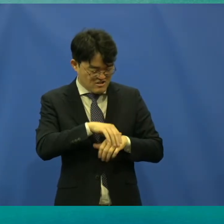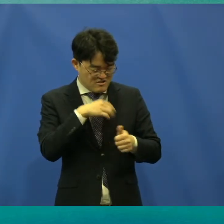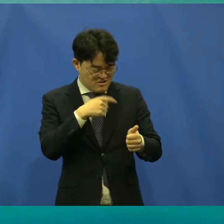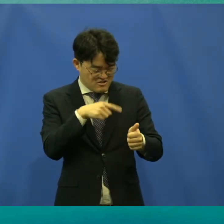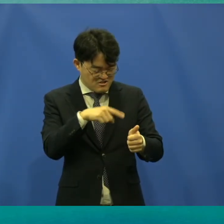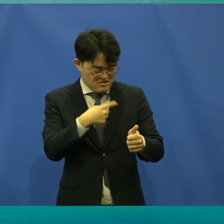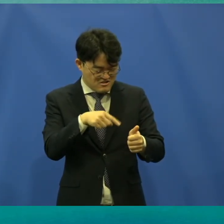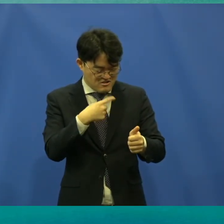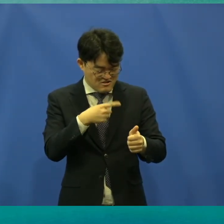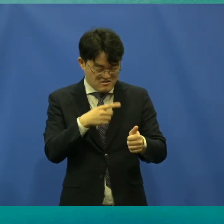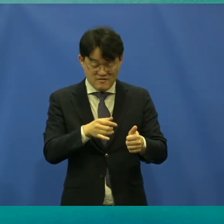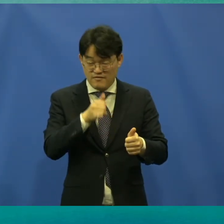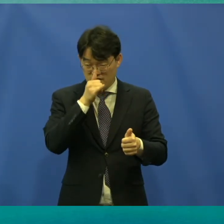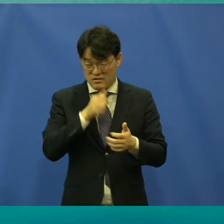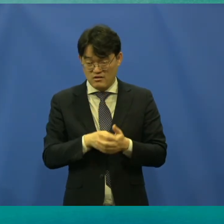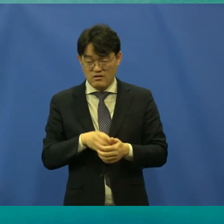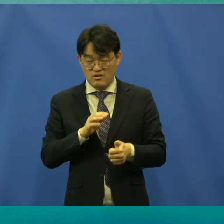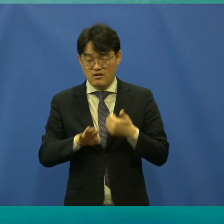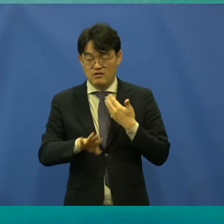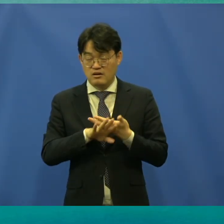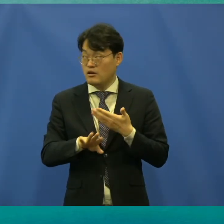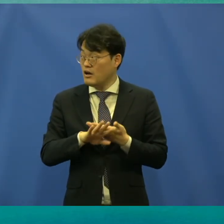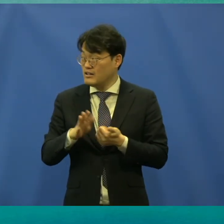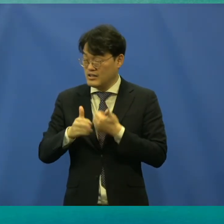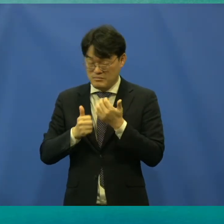다른 곳으로 고개를 돌릴 수도 없습니다.